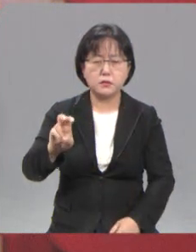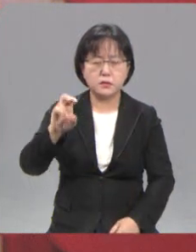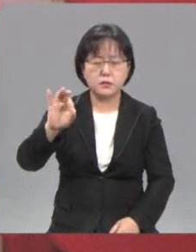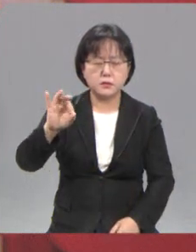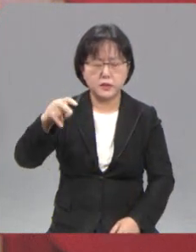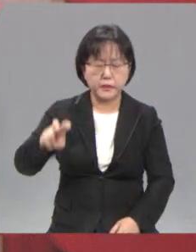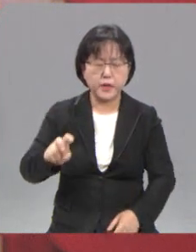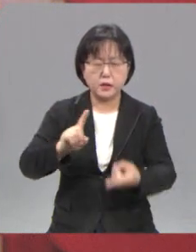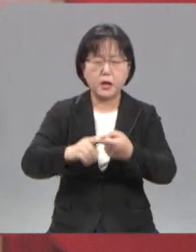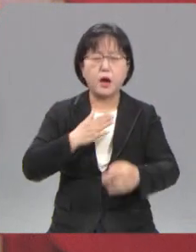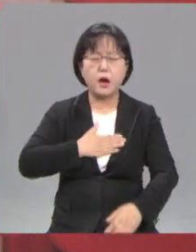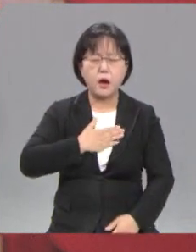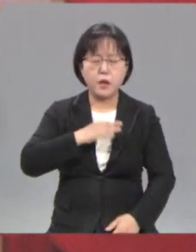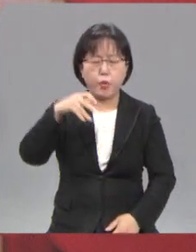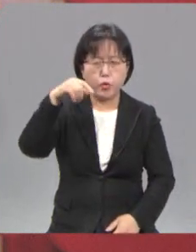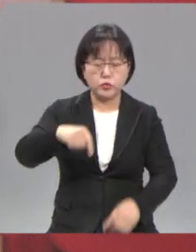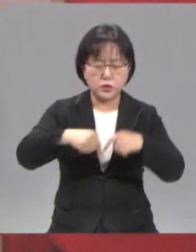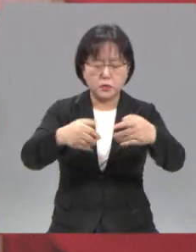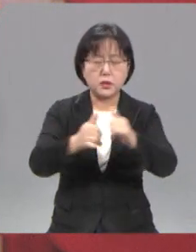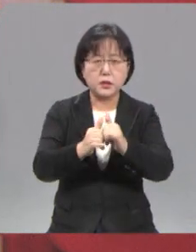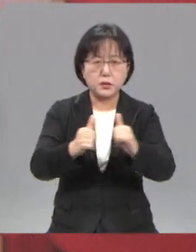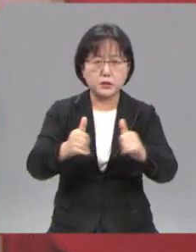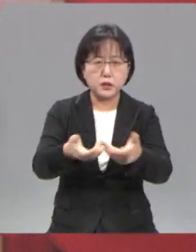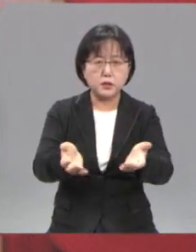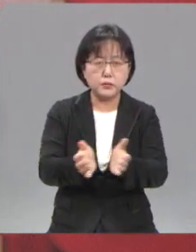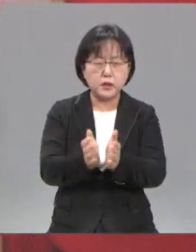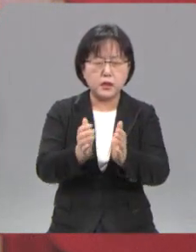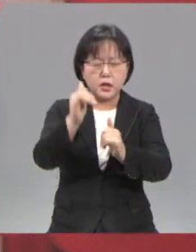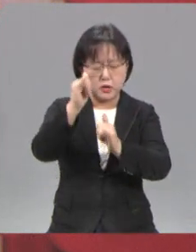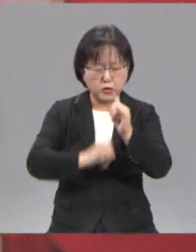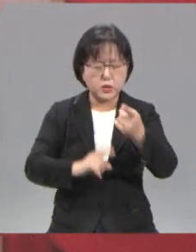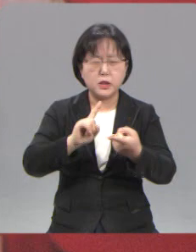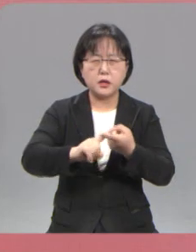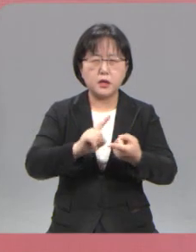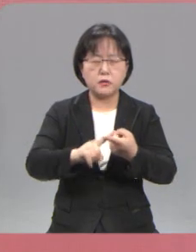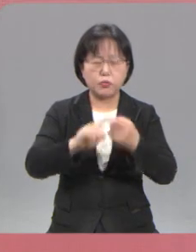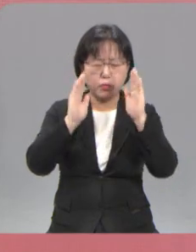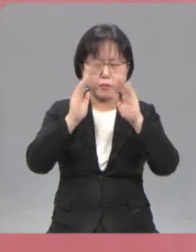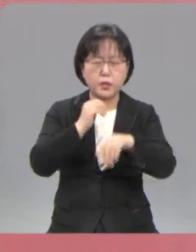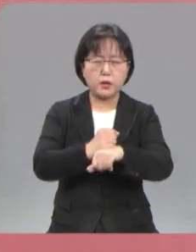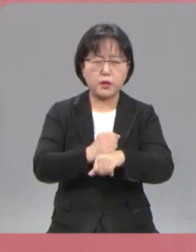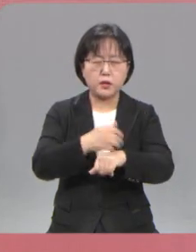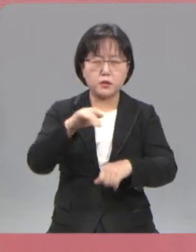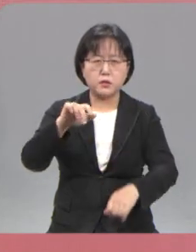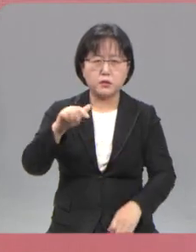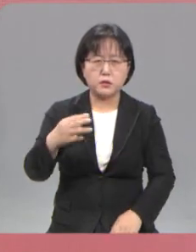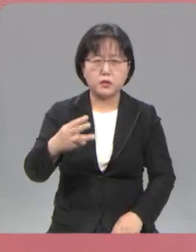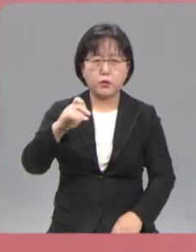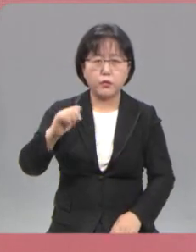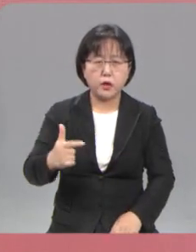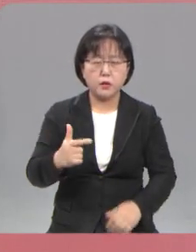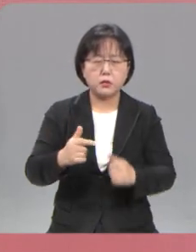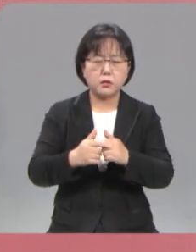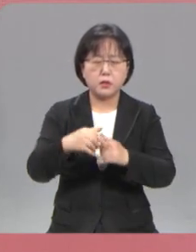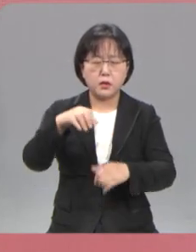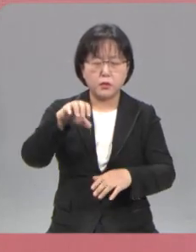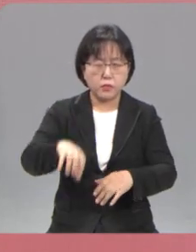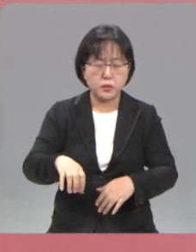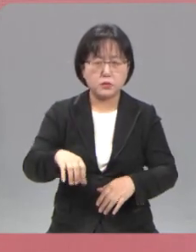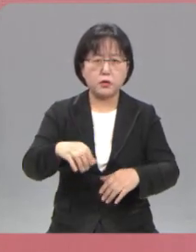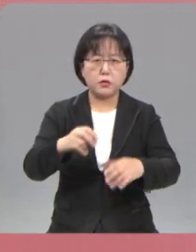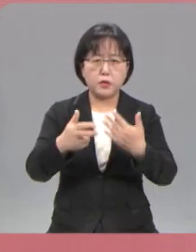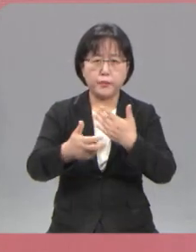나서 보수우파 정당의 정치인들과 그 역사를 긍정하게 되었고 철에 있는 전방 3단에서